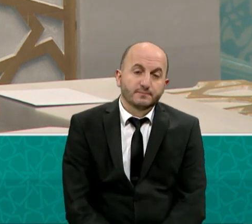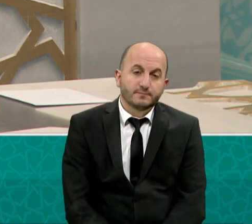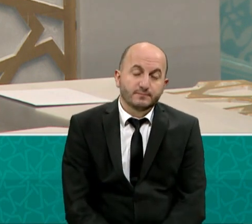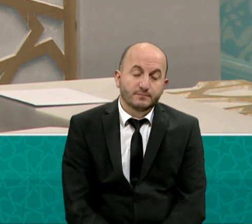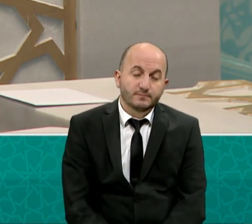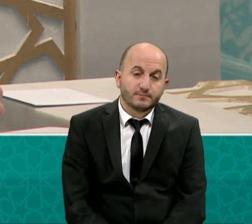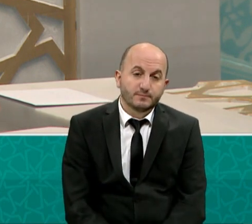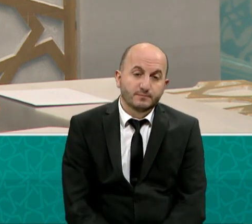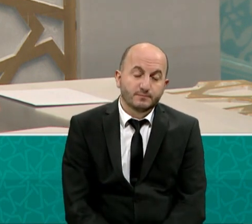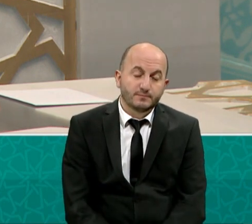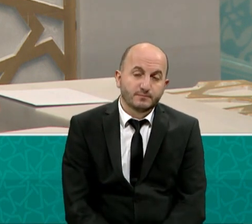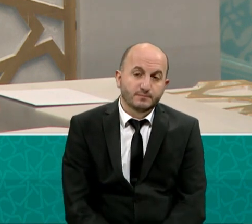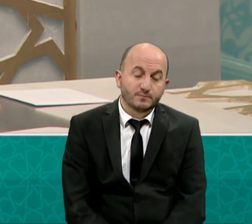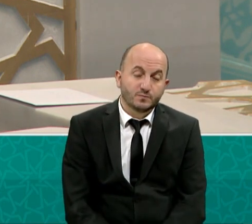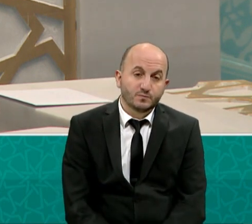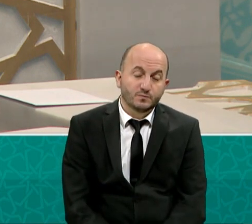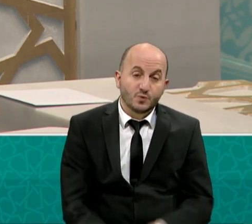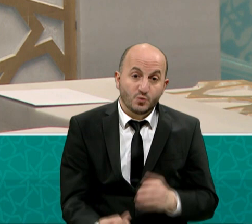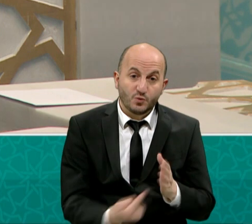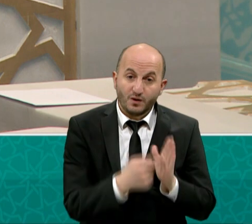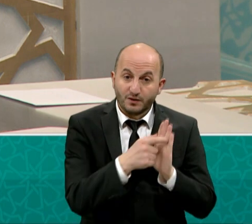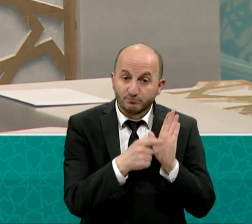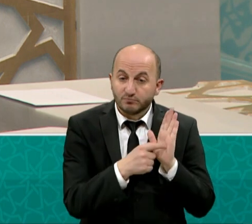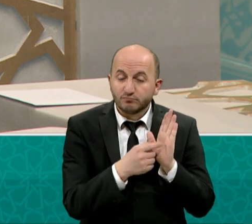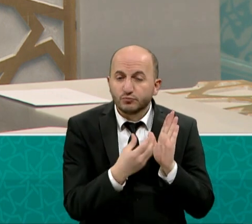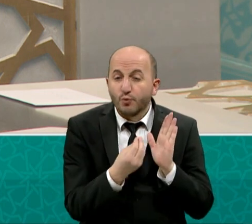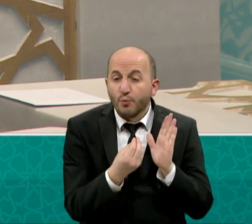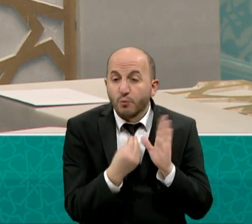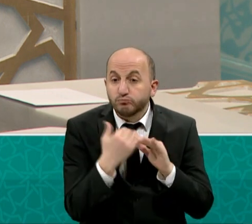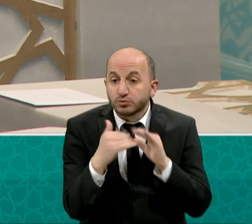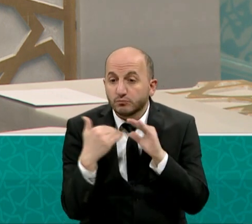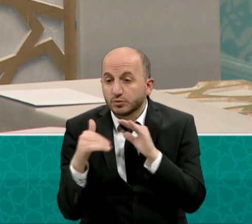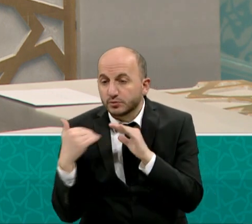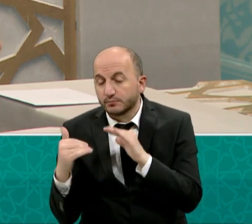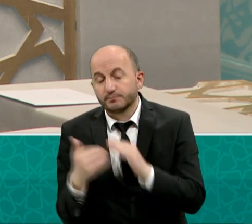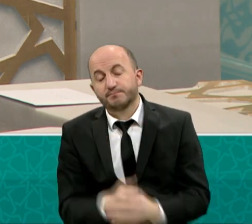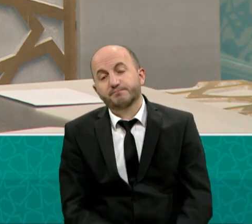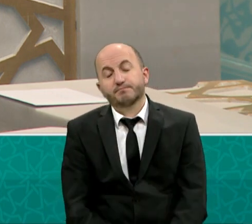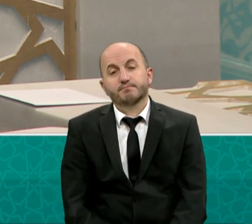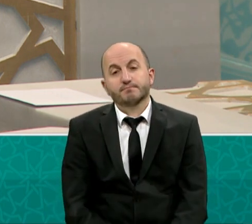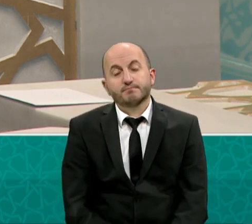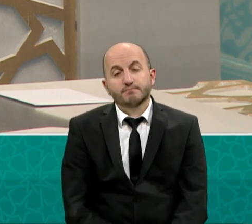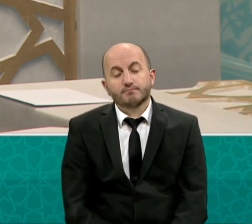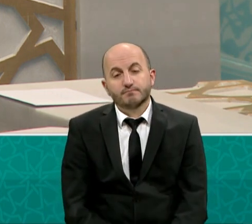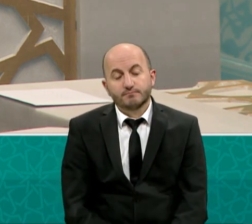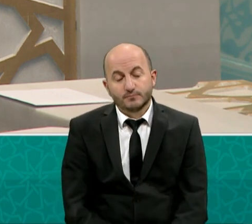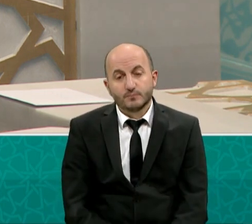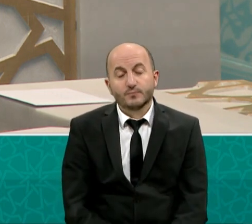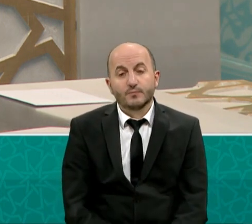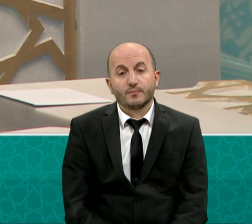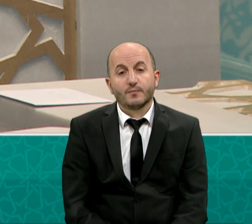Bu çok ayet-i kerime o kadar çok mesaj veriyor ki. Dedim ki sohbetimizin, vaazımın